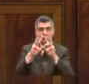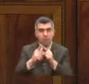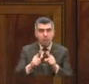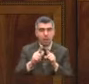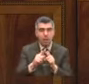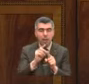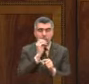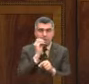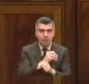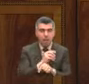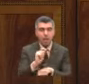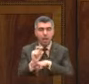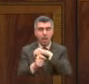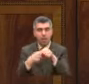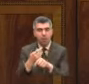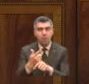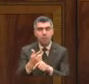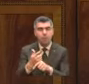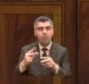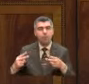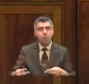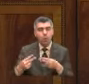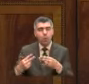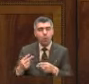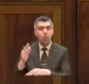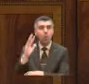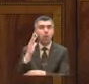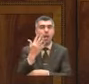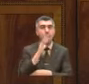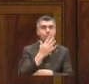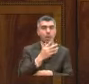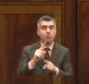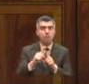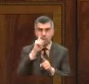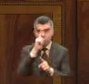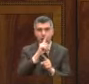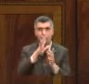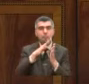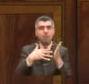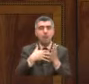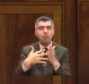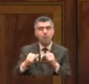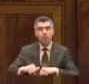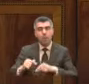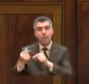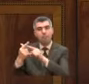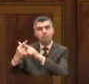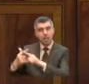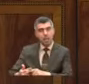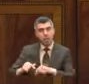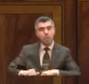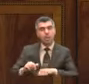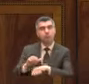اللي كاينه في العالم القروي بجنب الاسواق اللي موجوده في الغابات، وغنقدموا لها برنامج ان شاء الله مع وزاره الماليه ووزاره الداخليه، لان هذه ما عند حتى شي